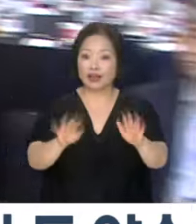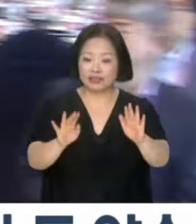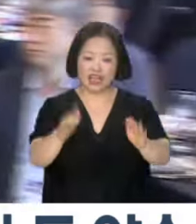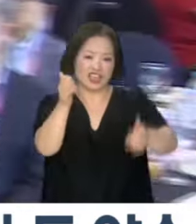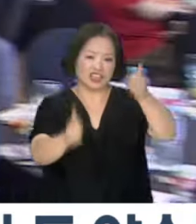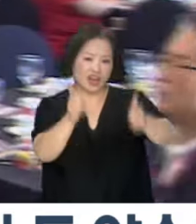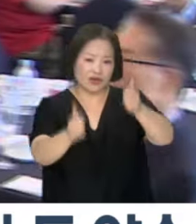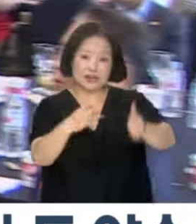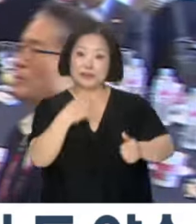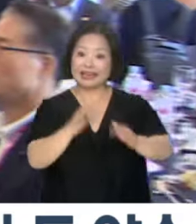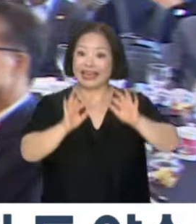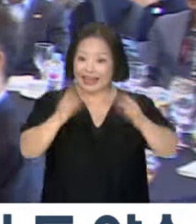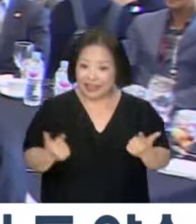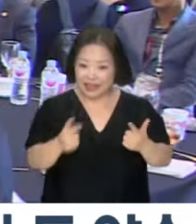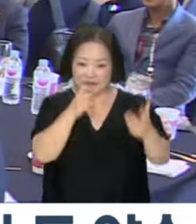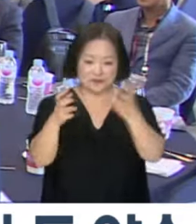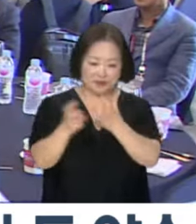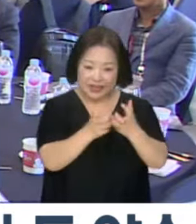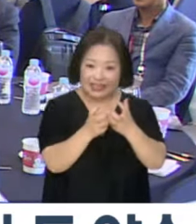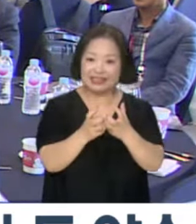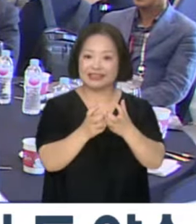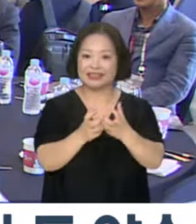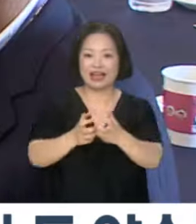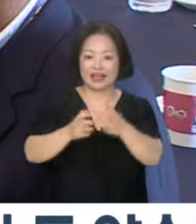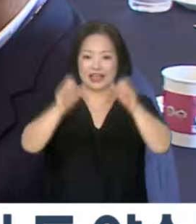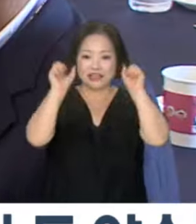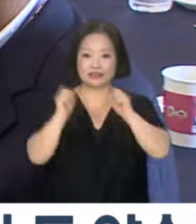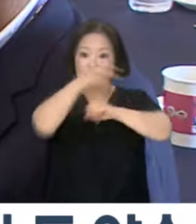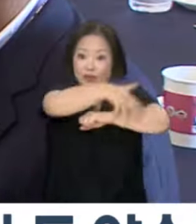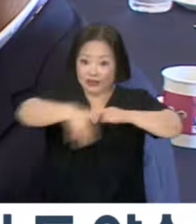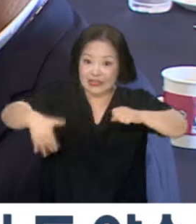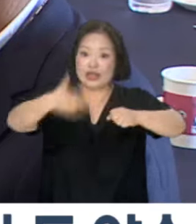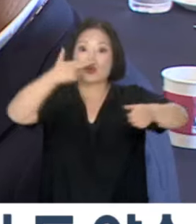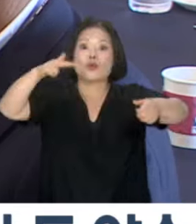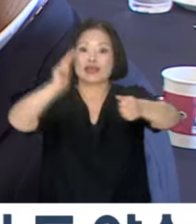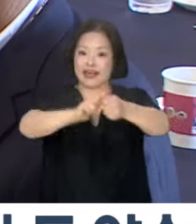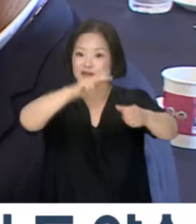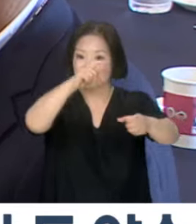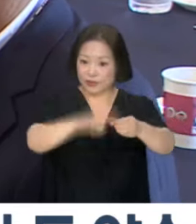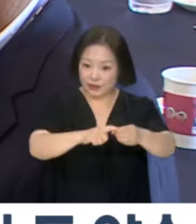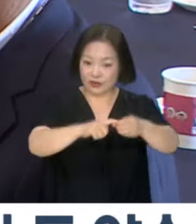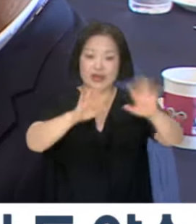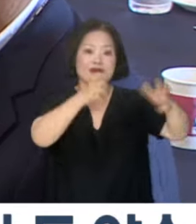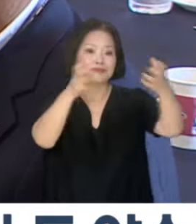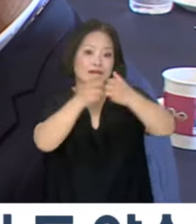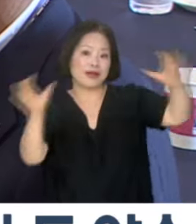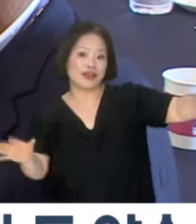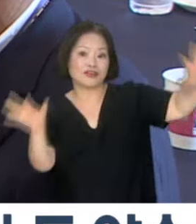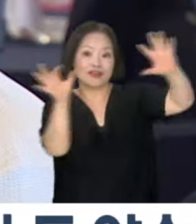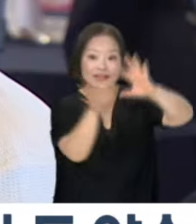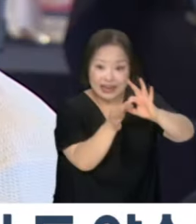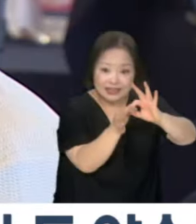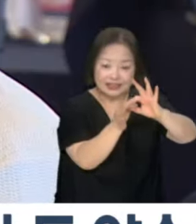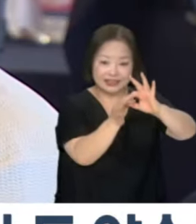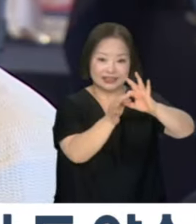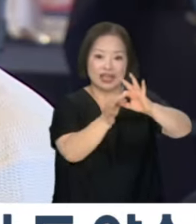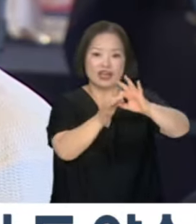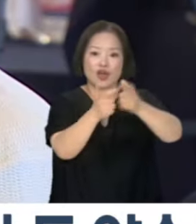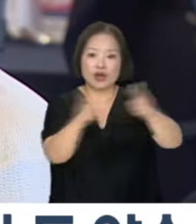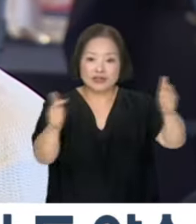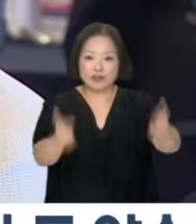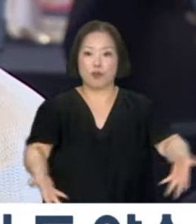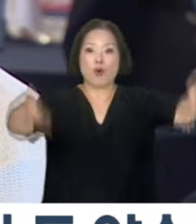경기장 이전이 아닌 빙상 스포츠 도약을 목표로 고향과 서울 등 주변 빙상 시설에 있는 빙상 클러스터